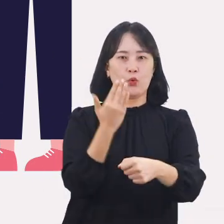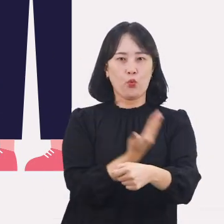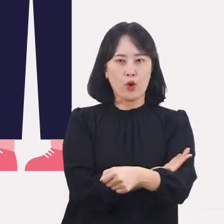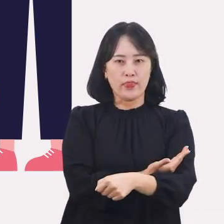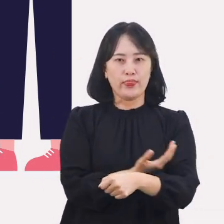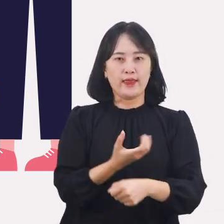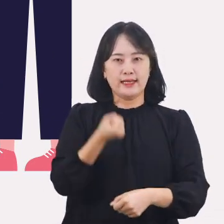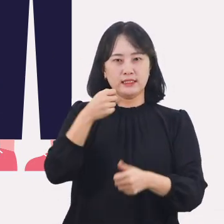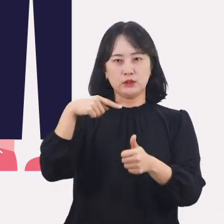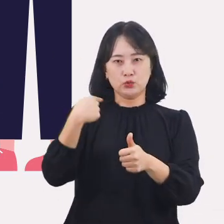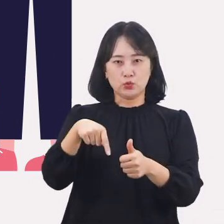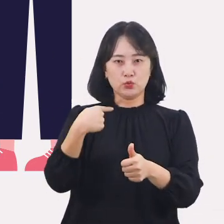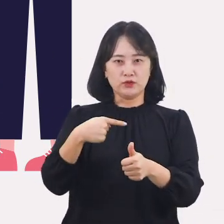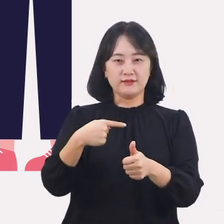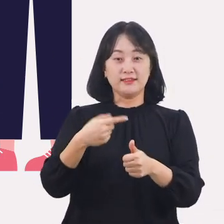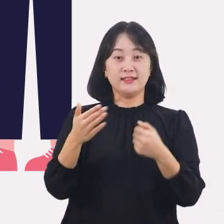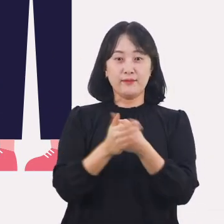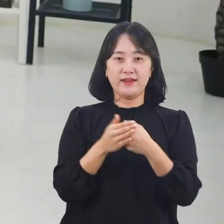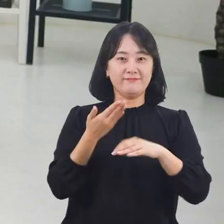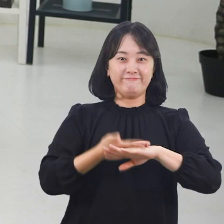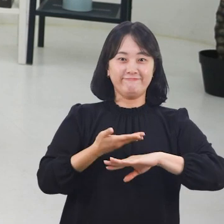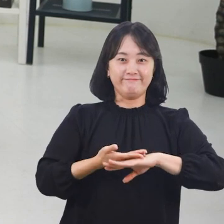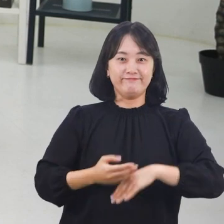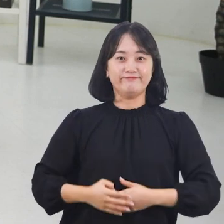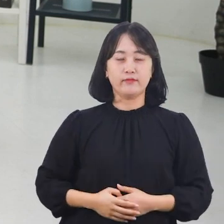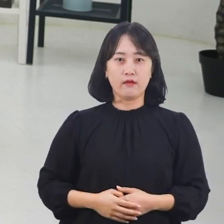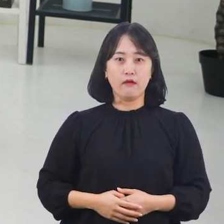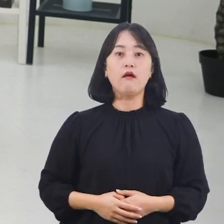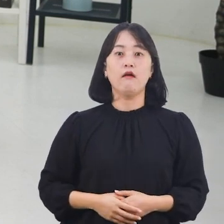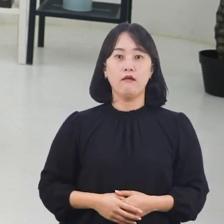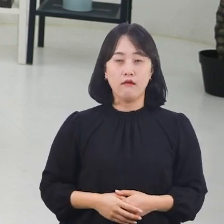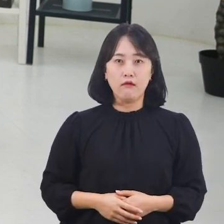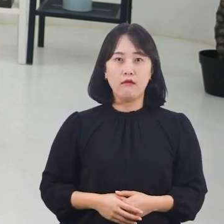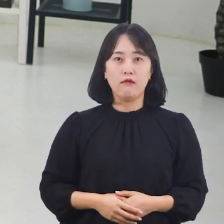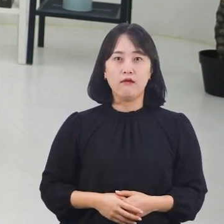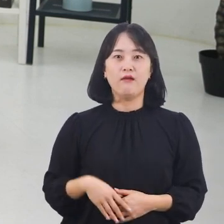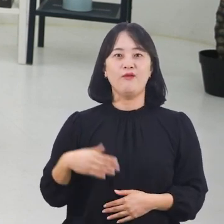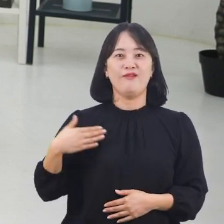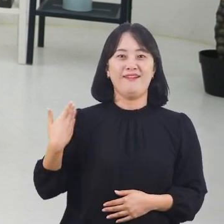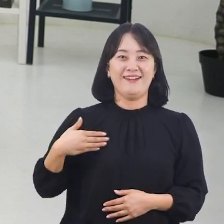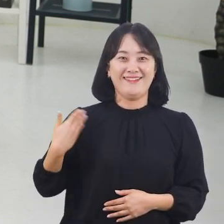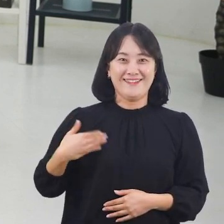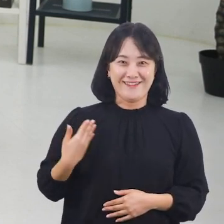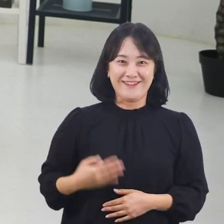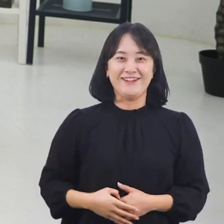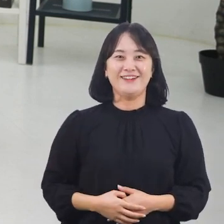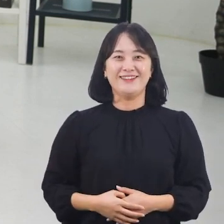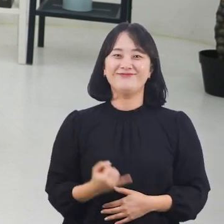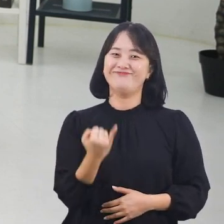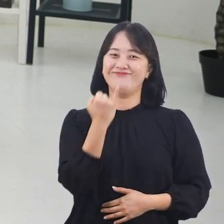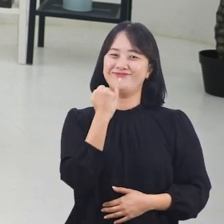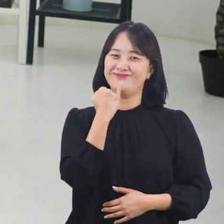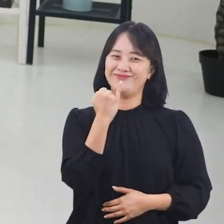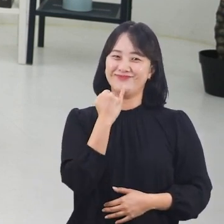뜻합니다. 따라서 둘은 전혀 다른 뜻이죠. 네, 이 부분은 미처 몰랐네요.